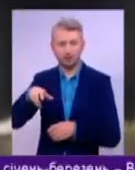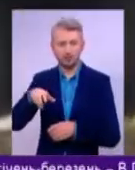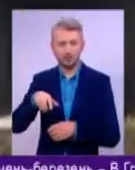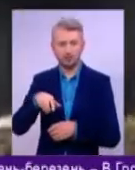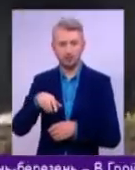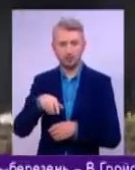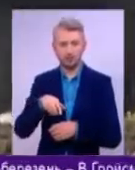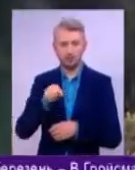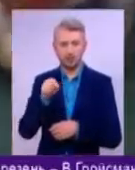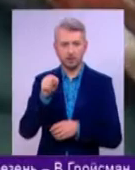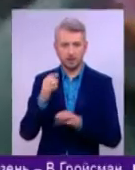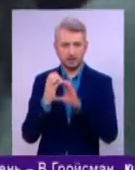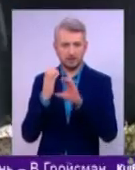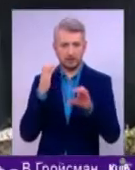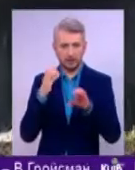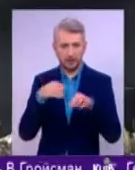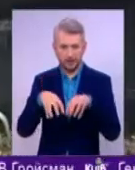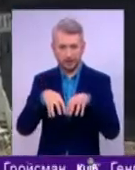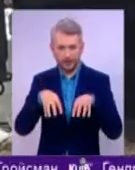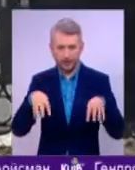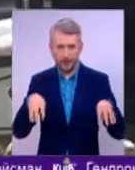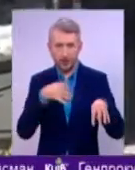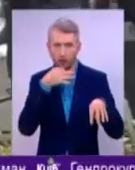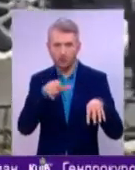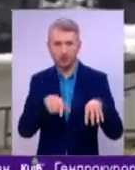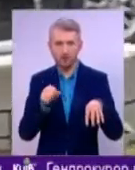які стирчать ці цистерни, та, і будь-хто може прийти